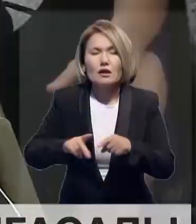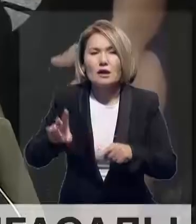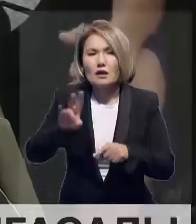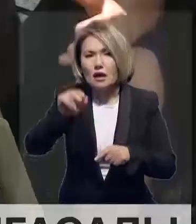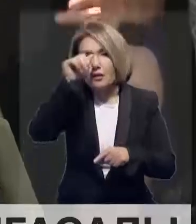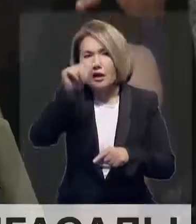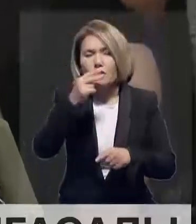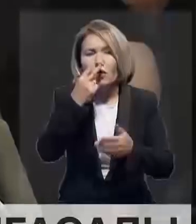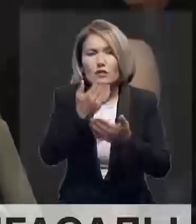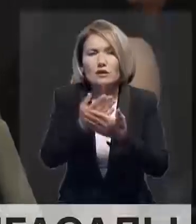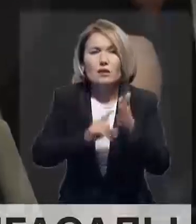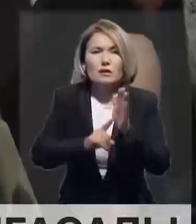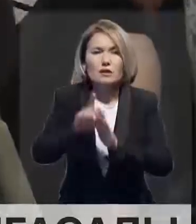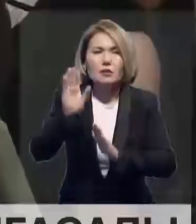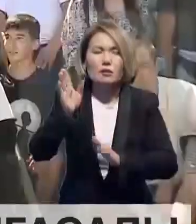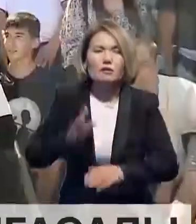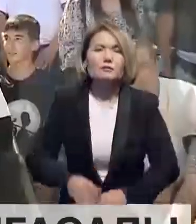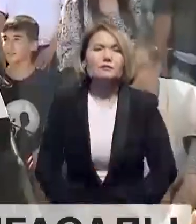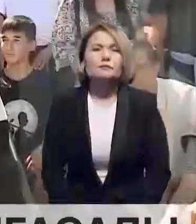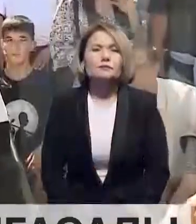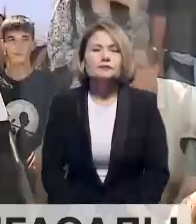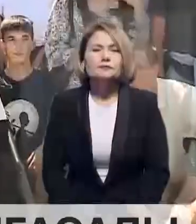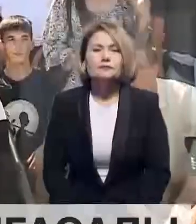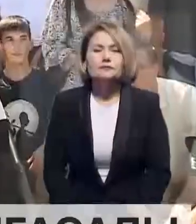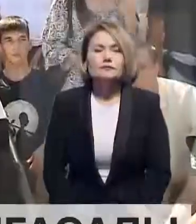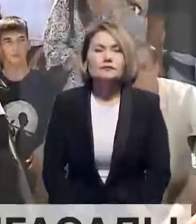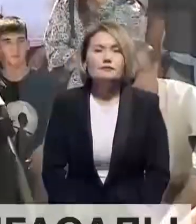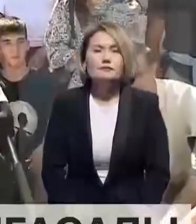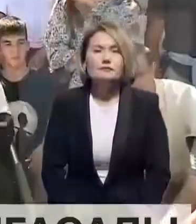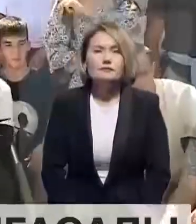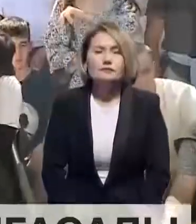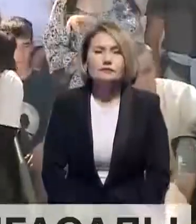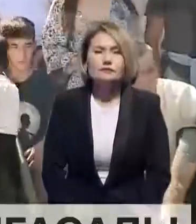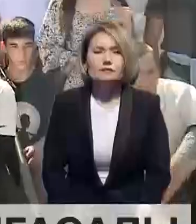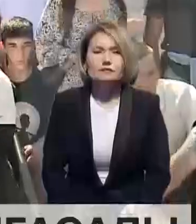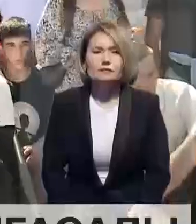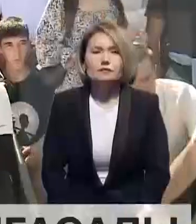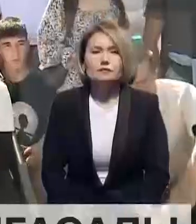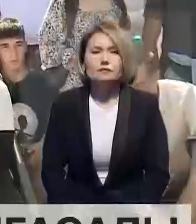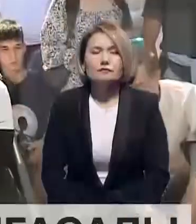көрсетіледі. Нұрлан Жақпек, Наталья Строкова, Сергей Трахтенберг, Қостанай, Хабар 24.